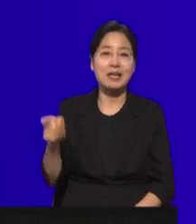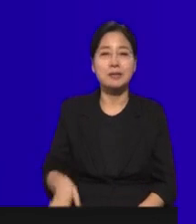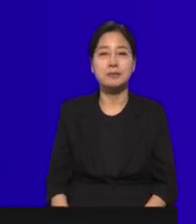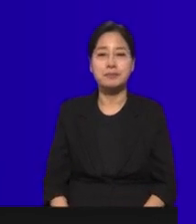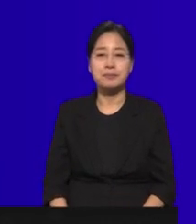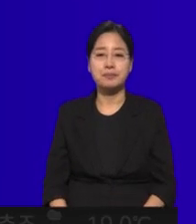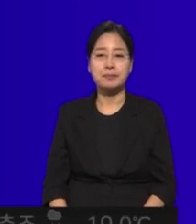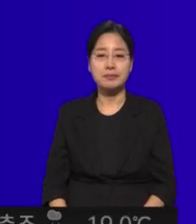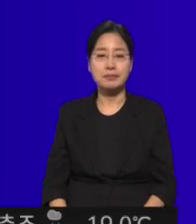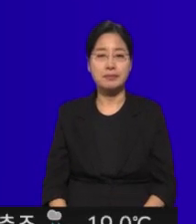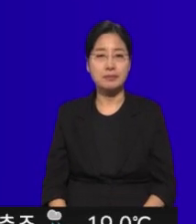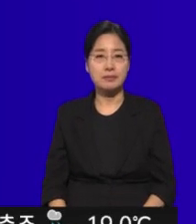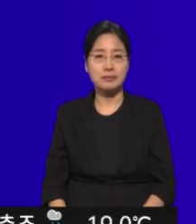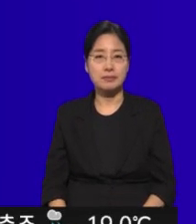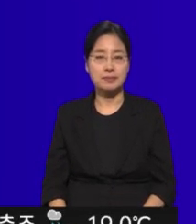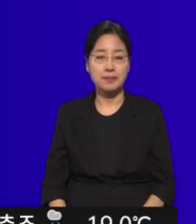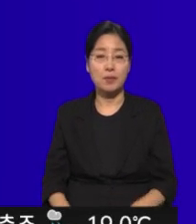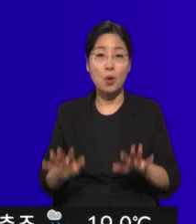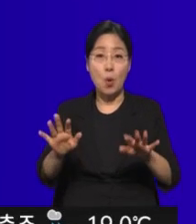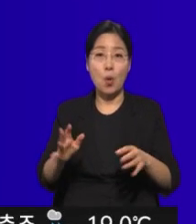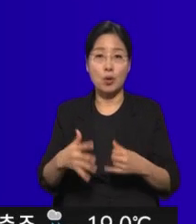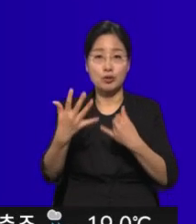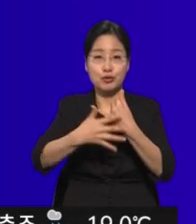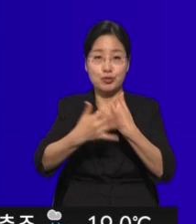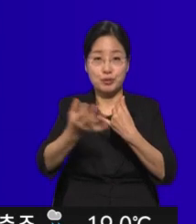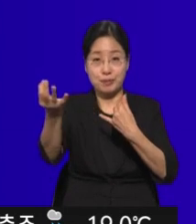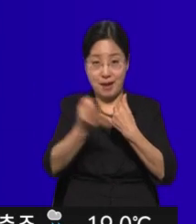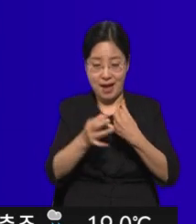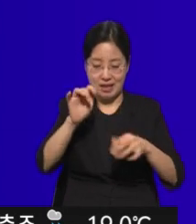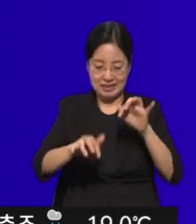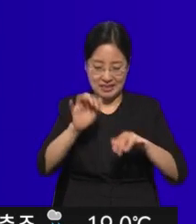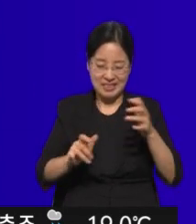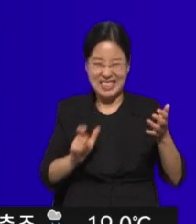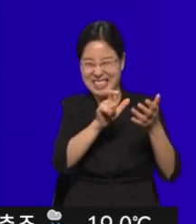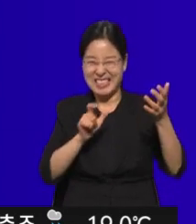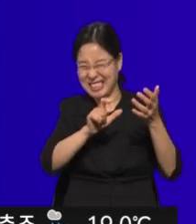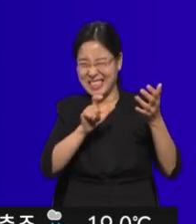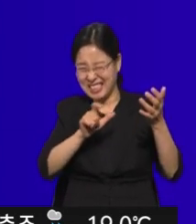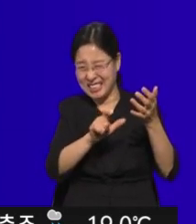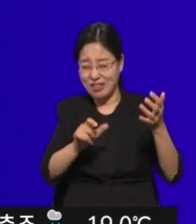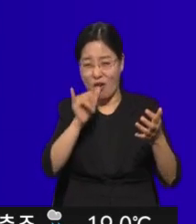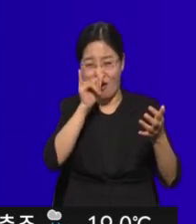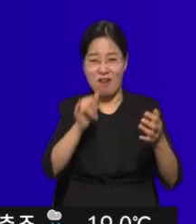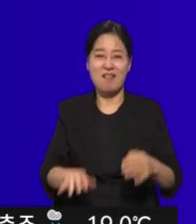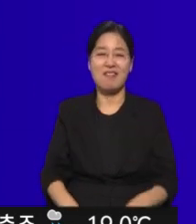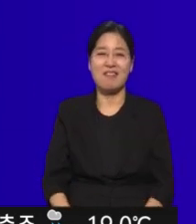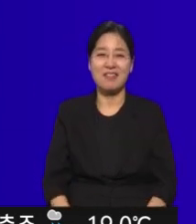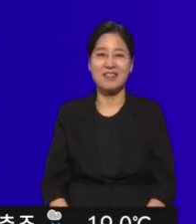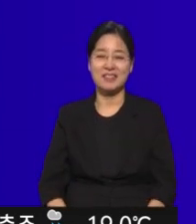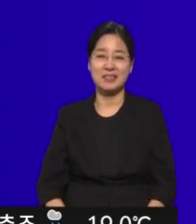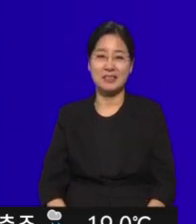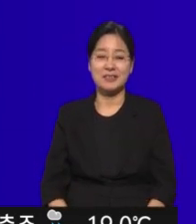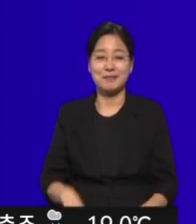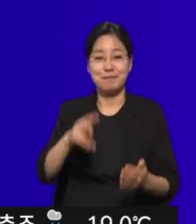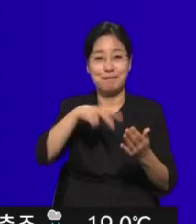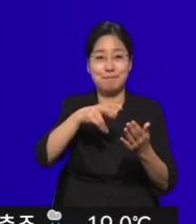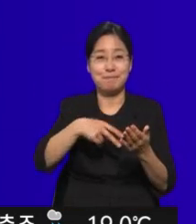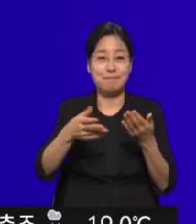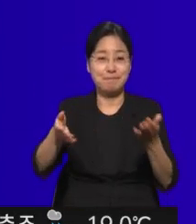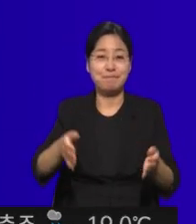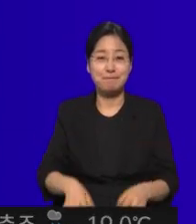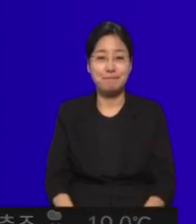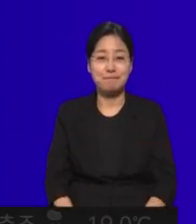알겠습니다. 저희가 또 지금 댓글 오늘 동접자가 2만 1천 명이 넘었습니다. 시간이